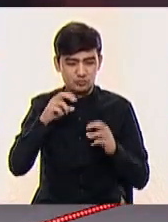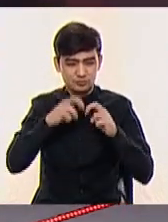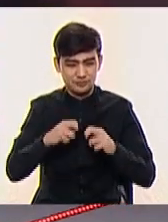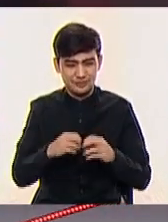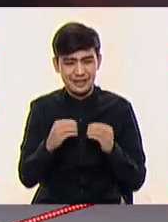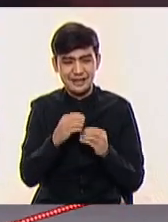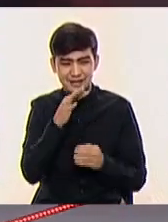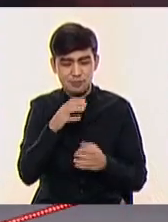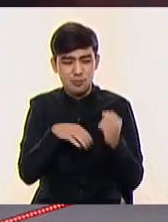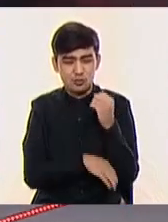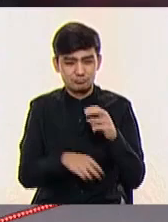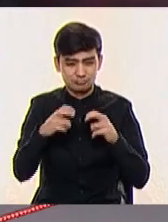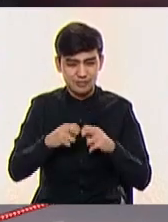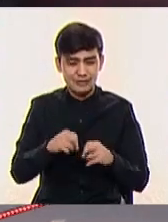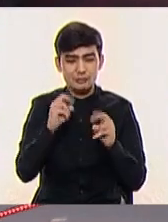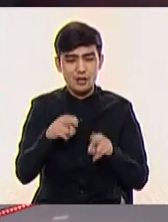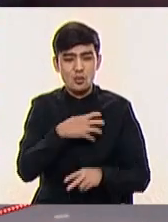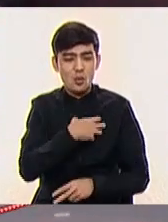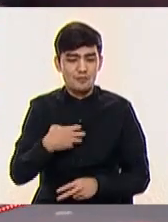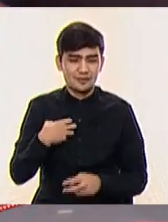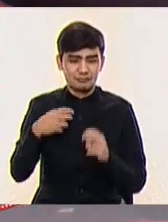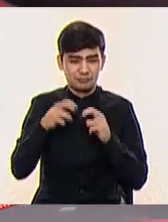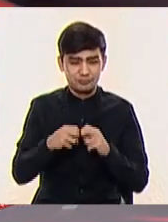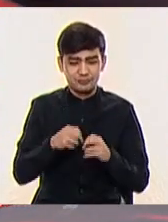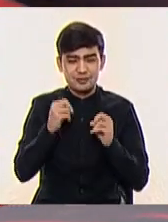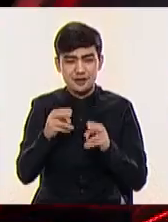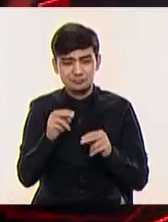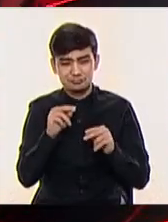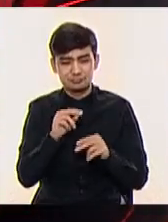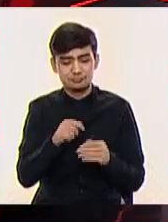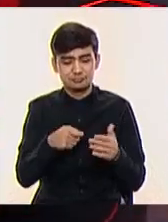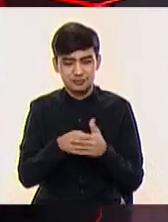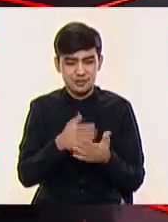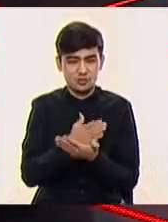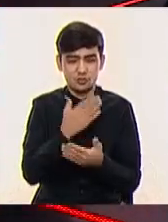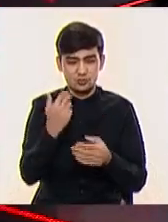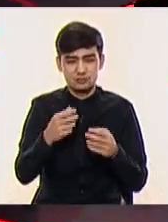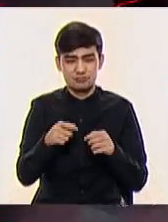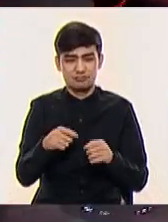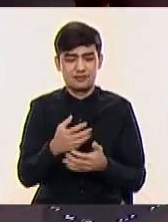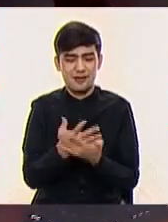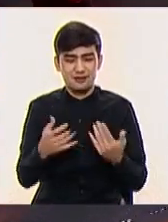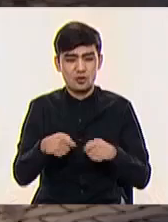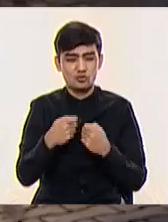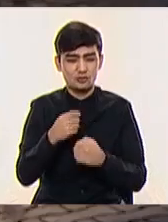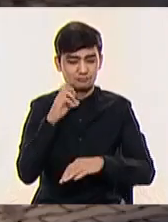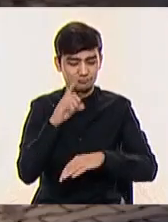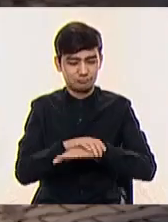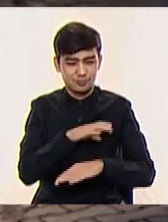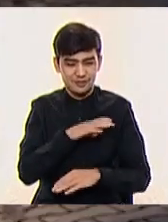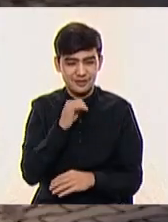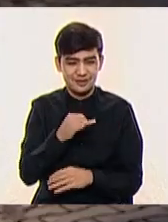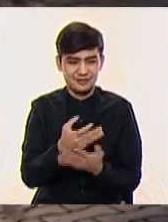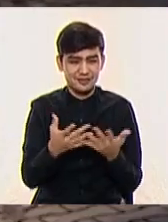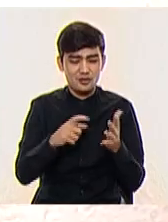10 лет а специальная комиссия изучила условия содержания пациентов и выявила массу нарушений а именно в нескольких